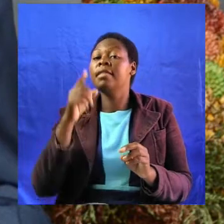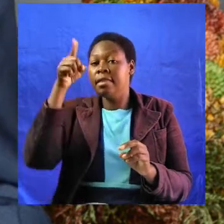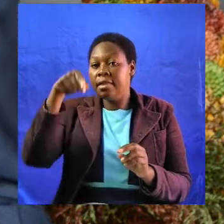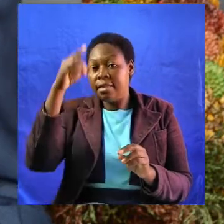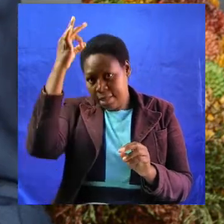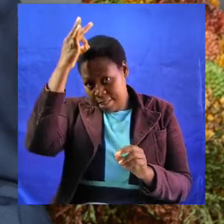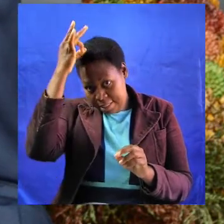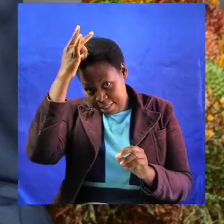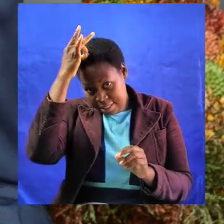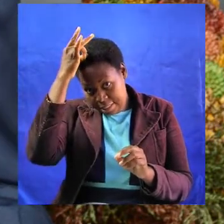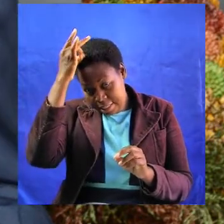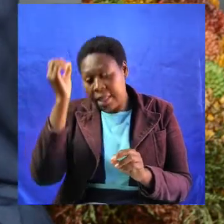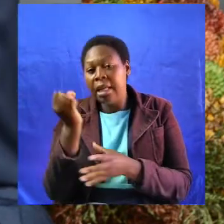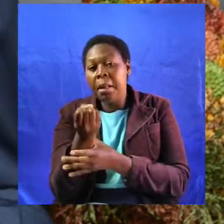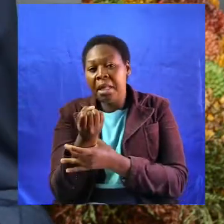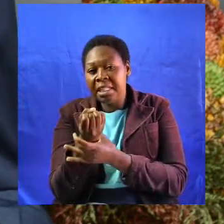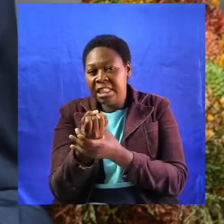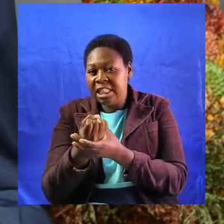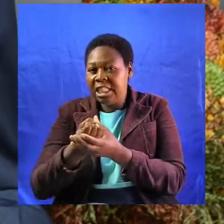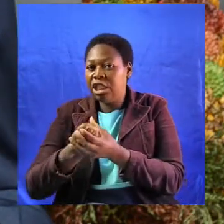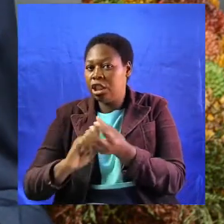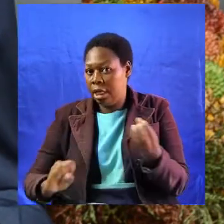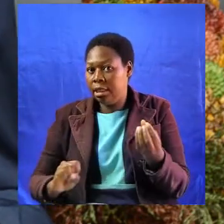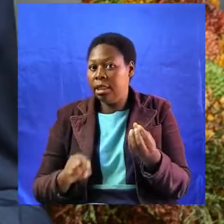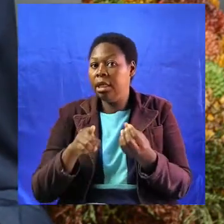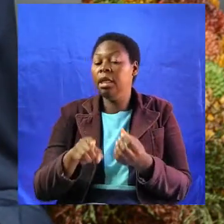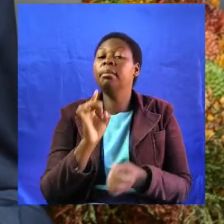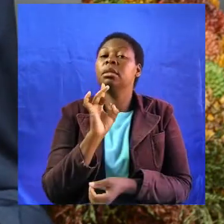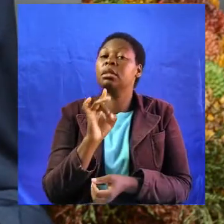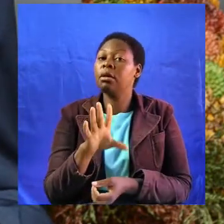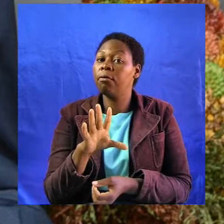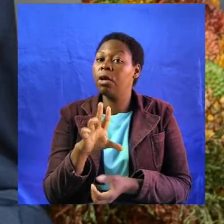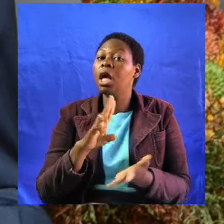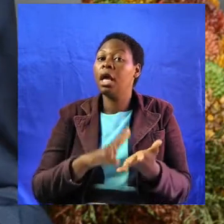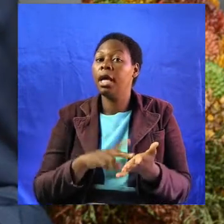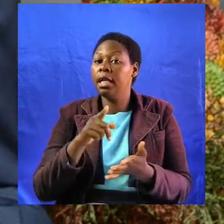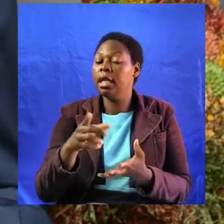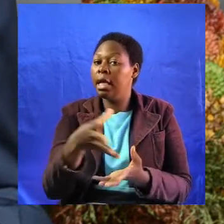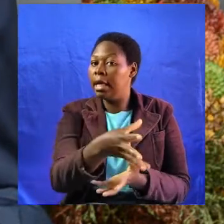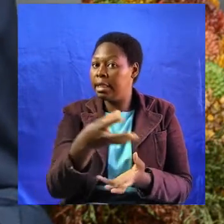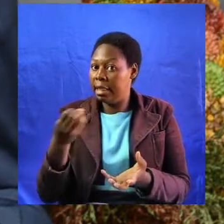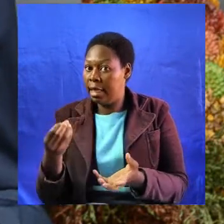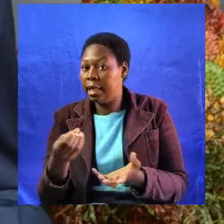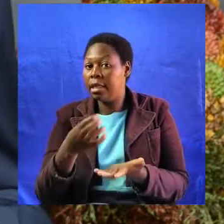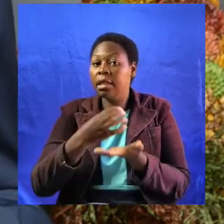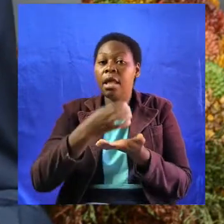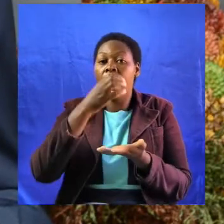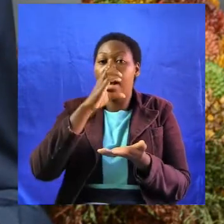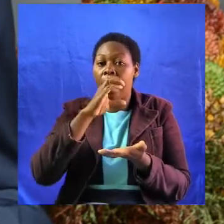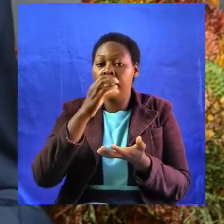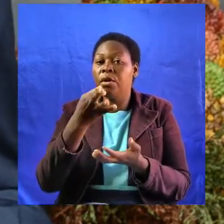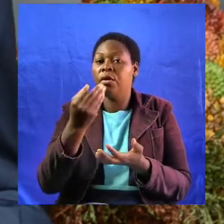mambo waaita bira atora midziyo yaishandiswa kunamata Mwari kuJerusarema. Mwari vakatumira chanza